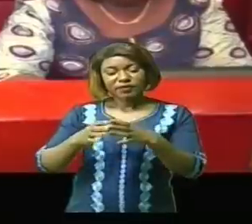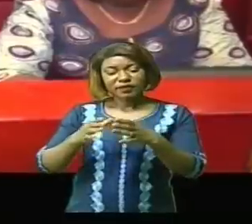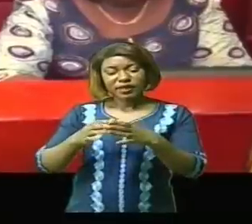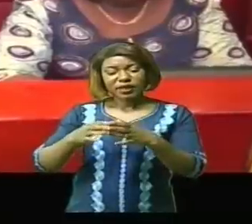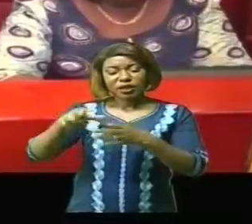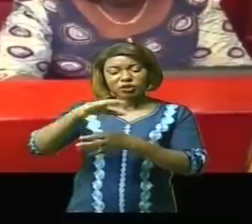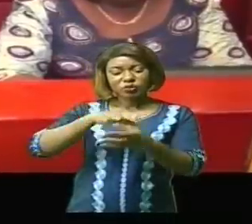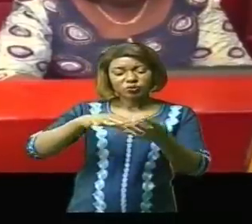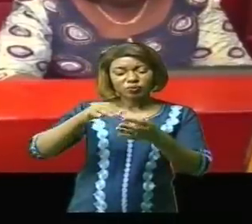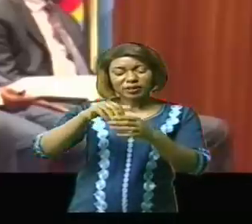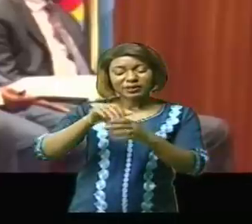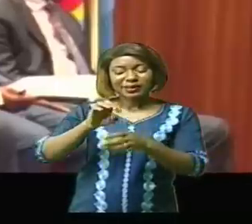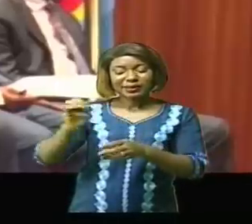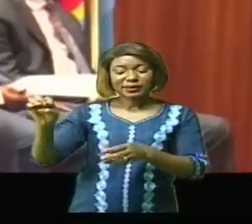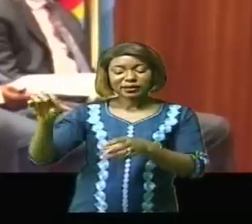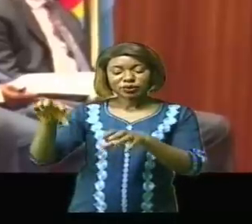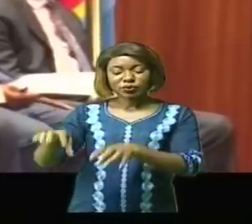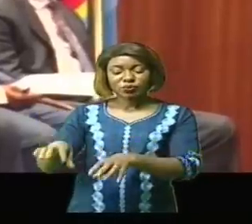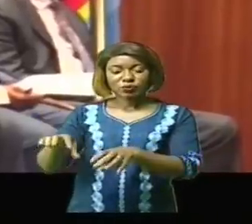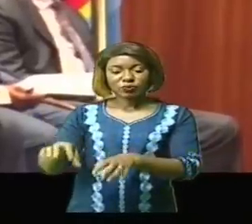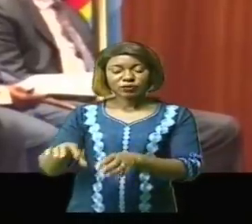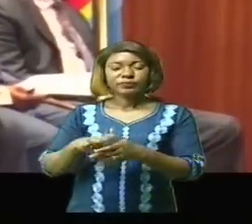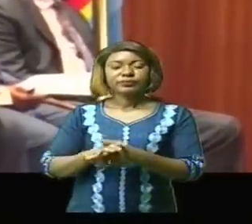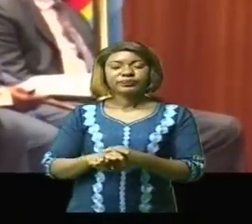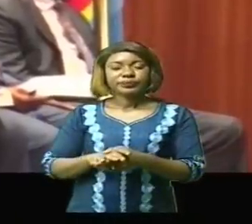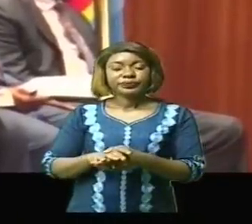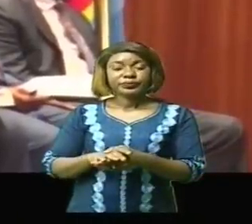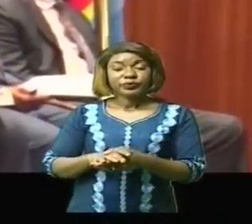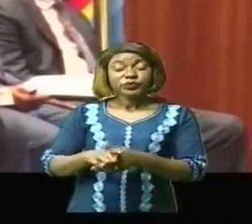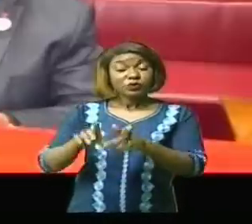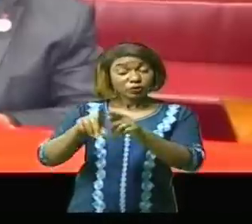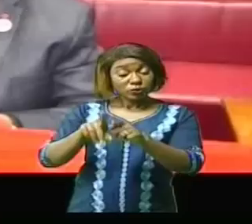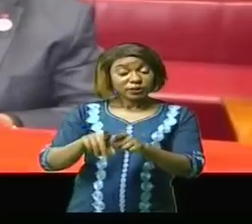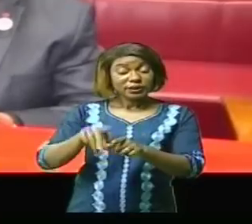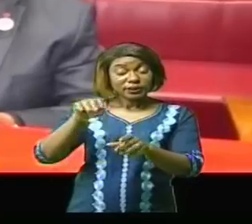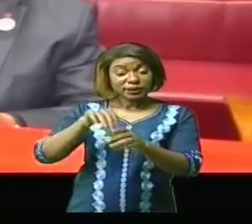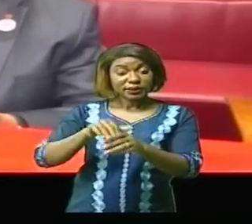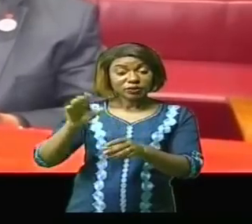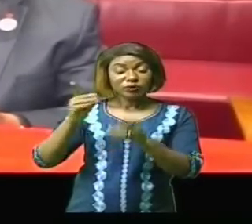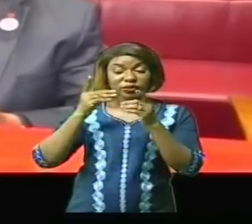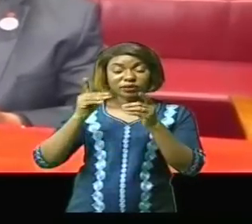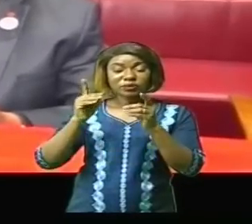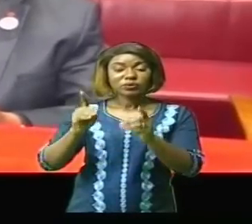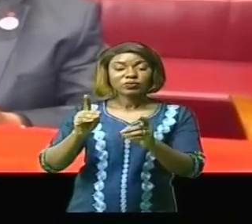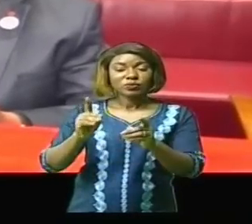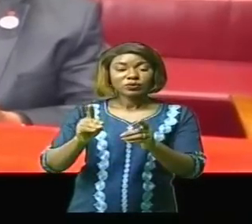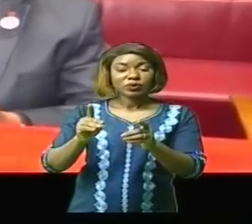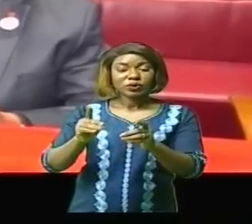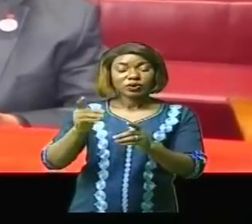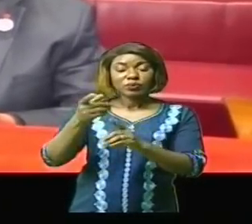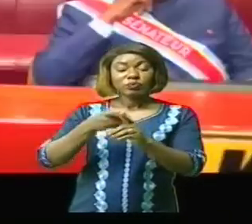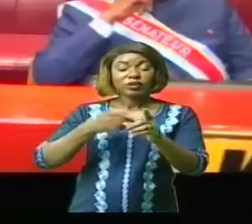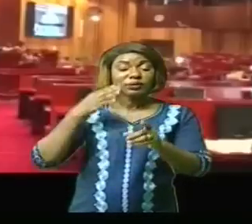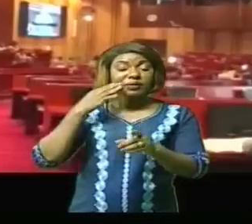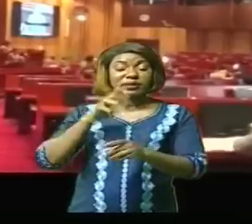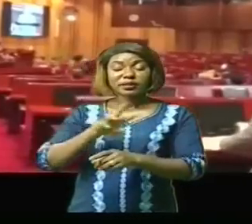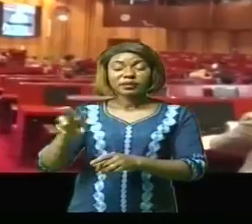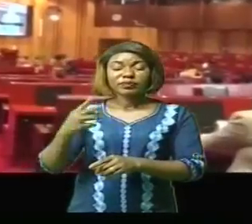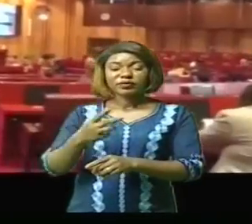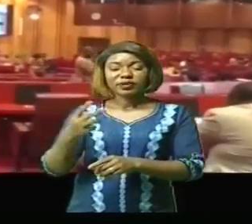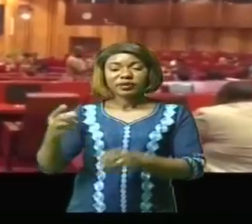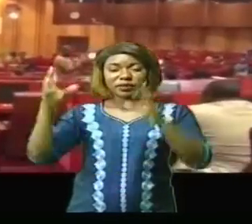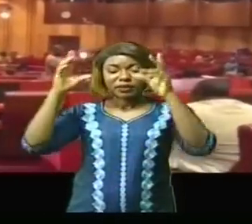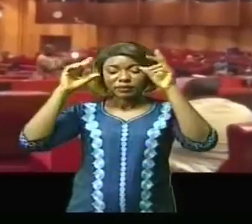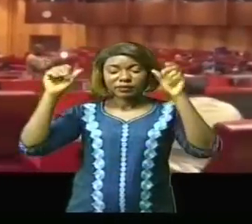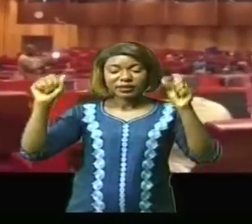l'insécurité dans l'Est de la République démocratique du Congo. Dans cette dernière adresse de la session de mars 2022, le